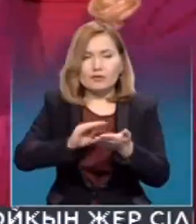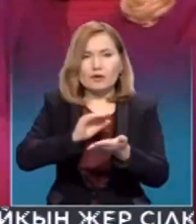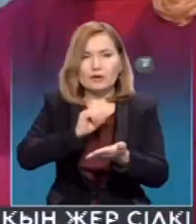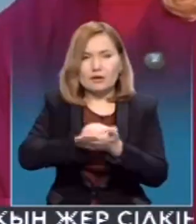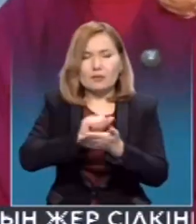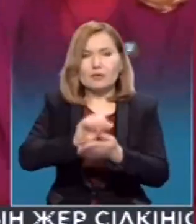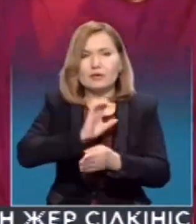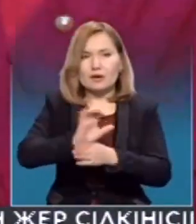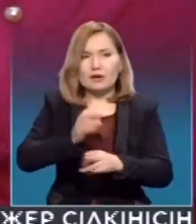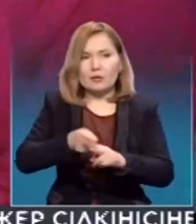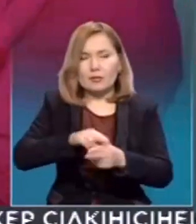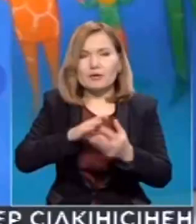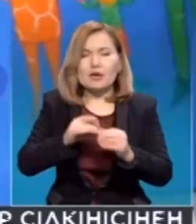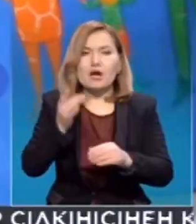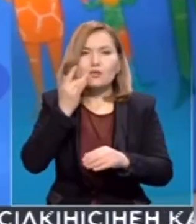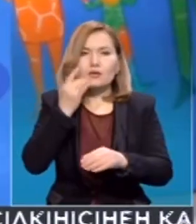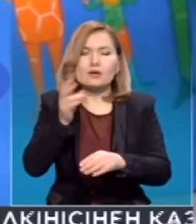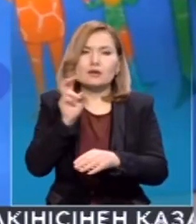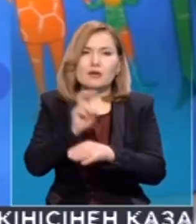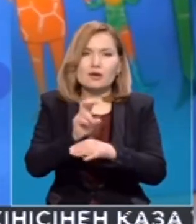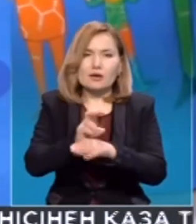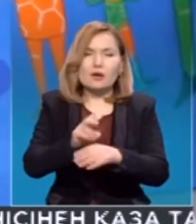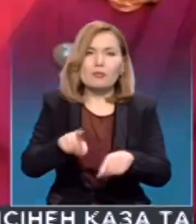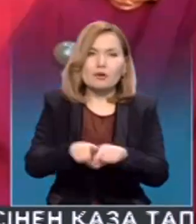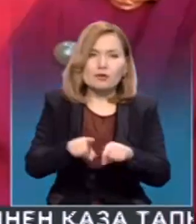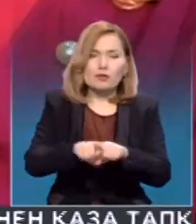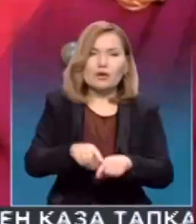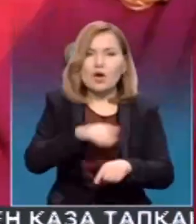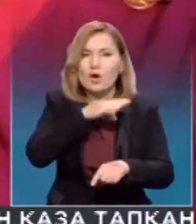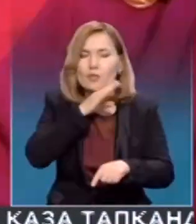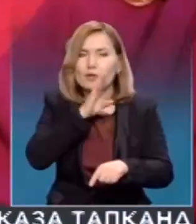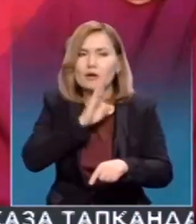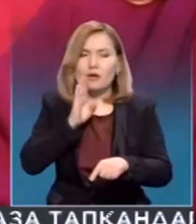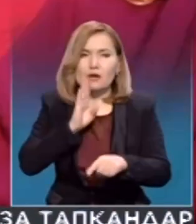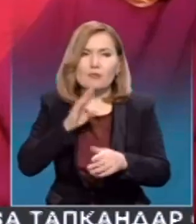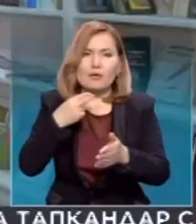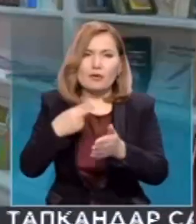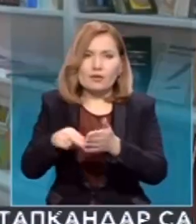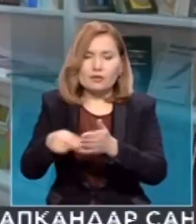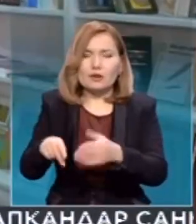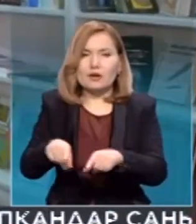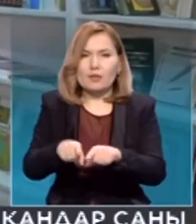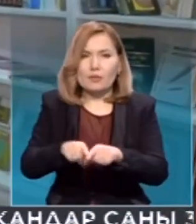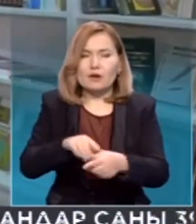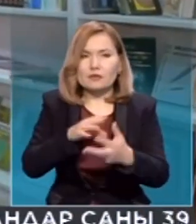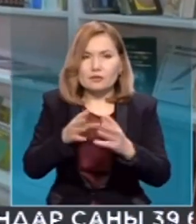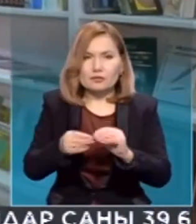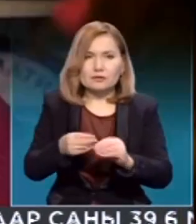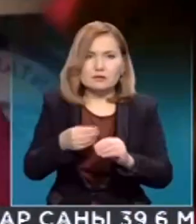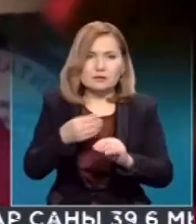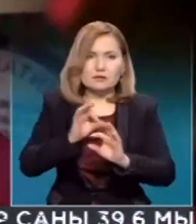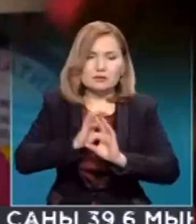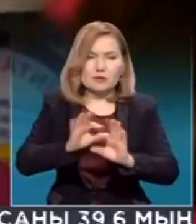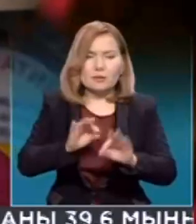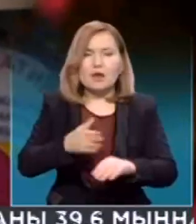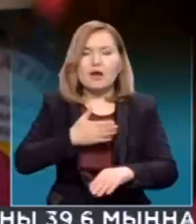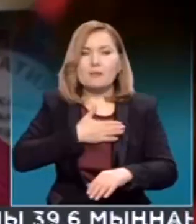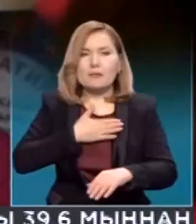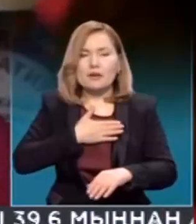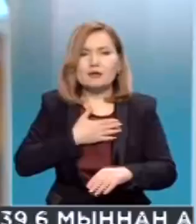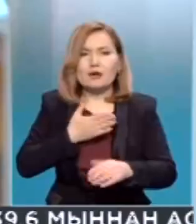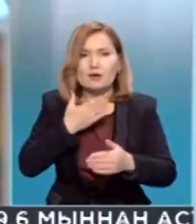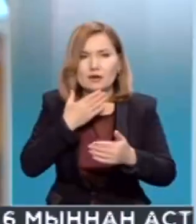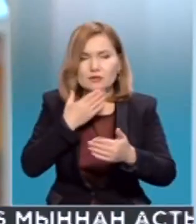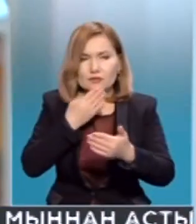тұрақты келушілері бар. Олардың бірі смартфонға құмартқан заманда балаларға кітап оқытудың құпиясын бөлісті. Менің өзімнің